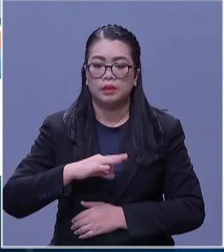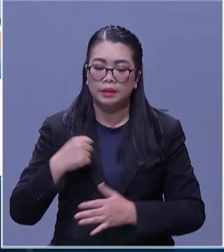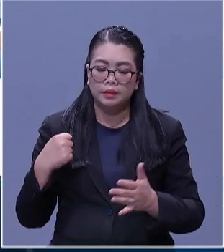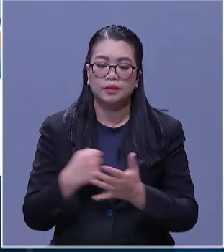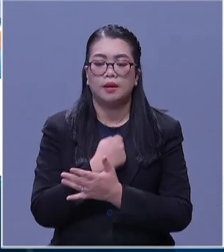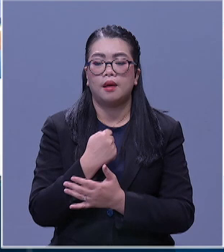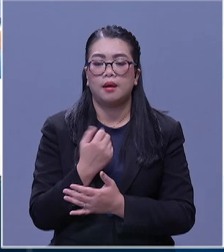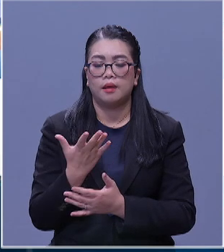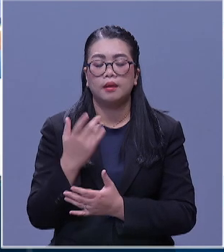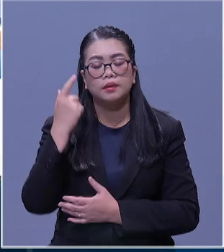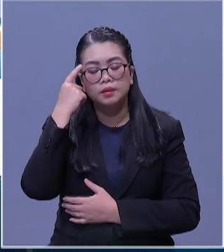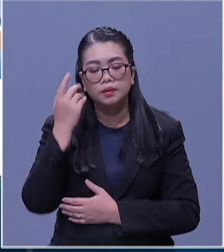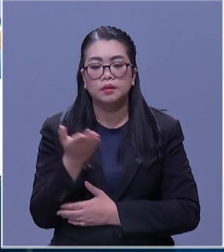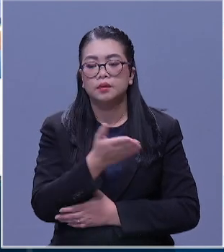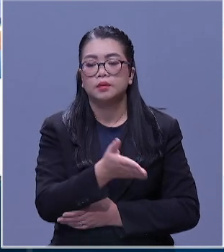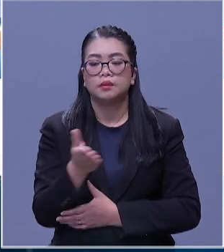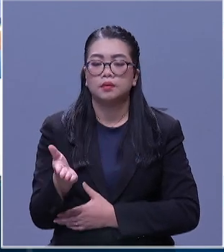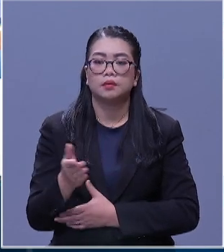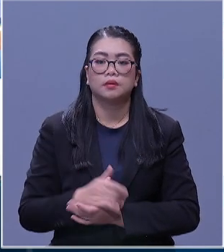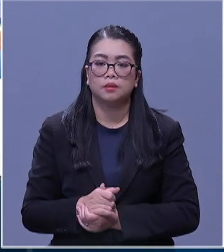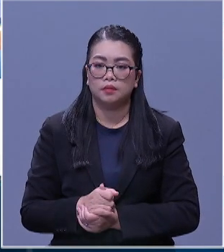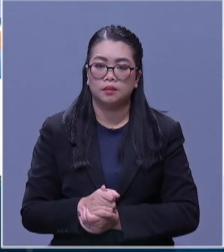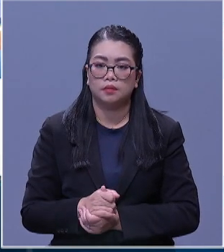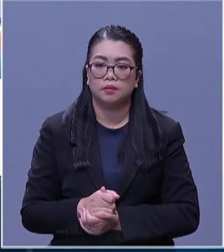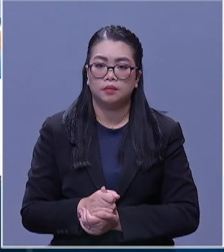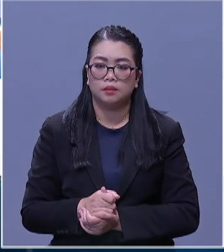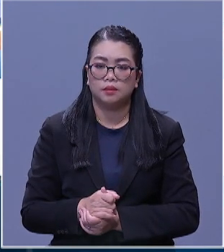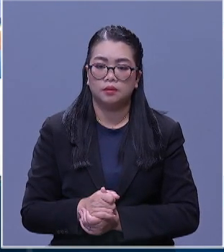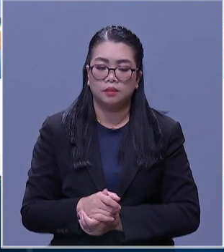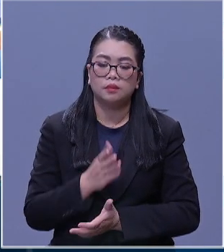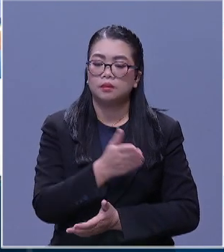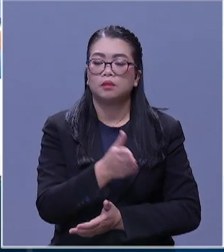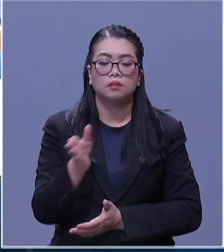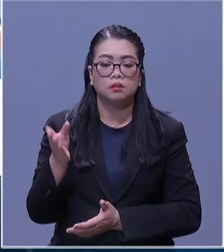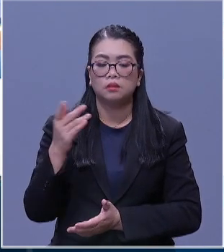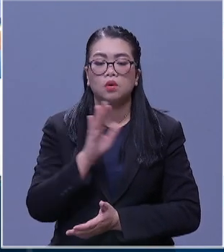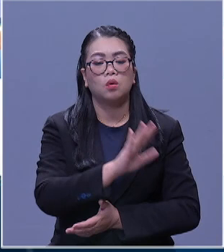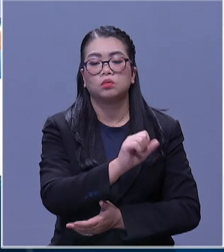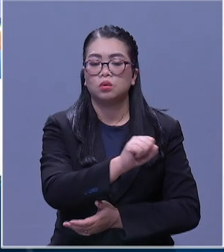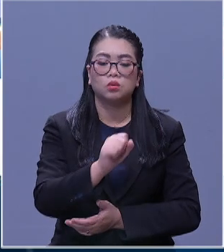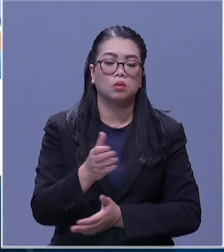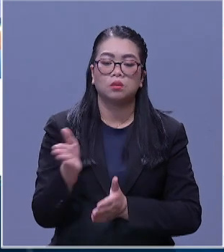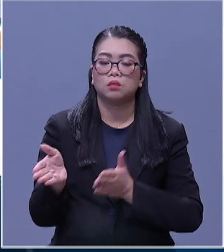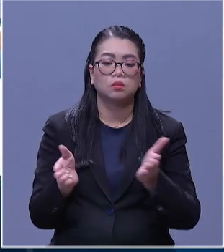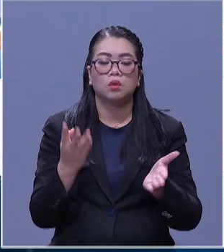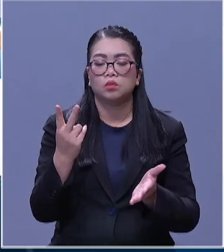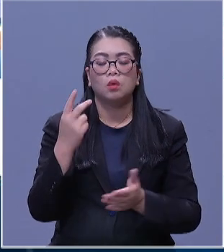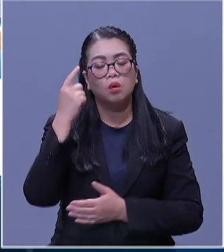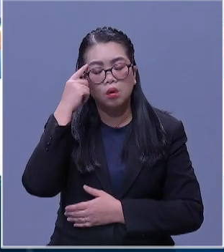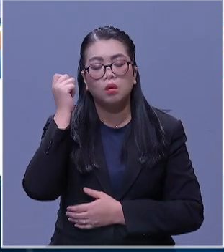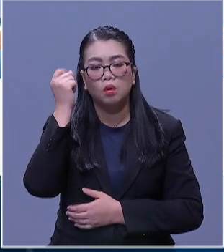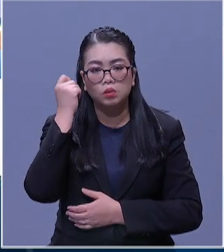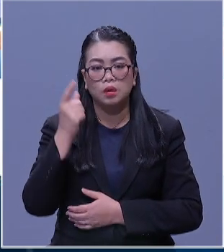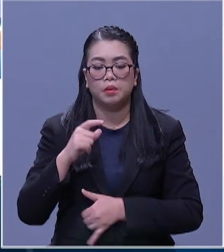ดายแล้วก็เห็นใจสสวุฒิพงษ์ช่างเหลาสสปราจีนบุรีแต่ก็บอกว่าเ่อนี่ก็จะเป็นเหมือนเป็น